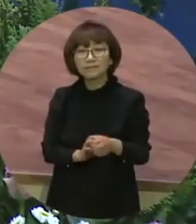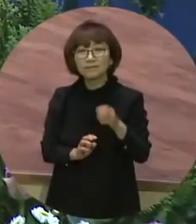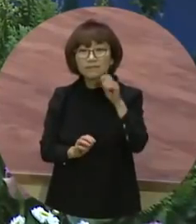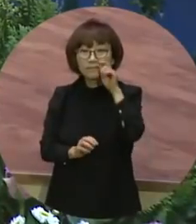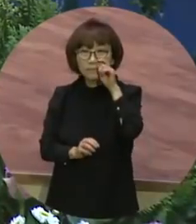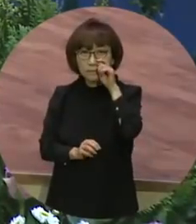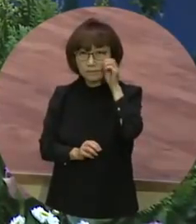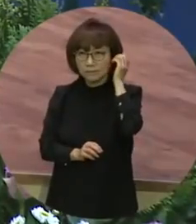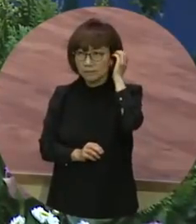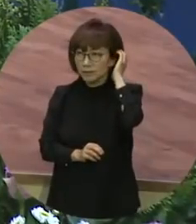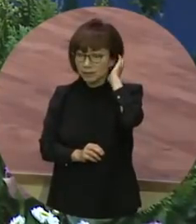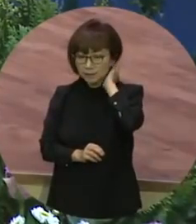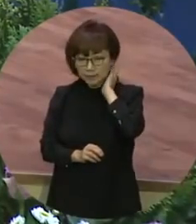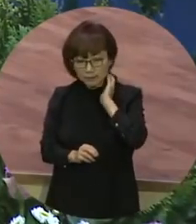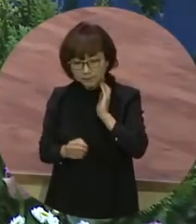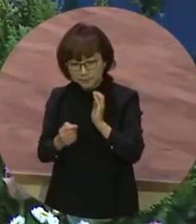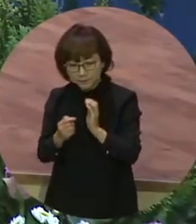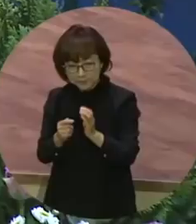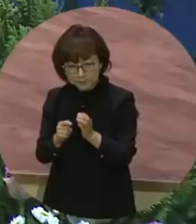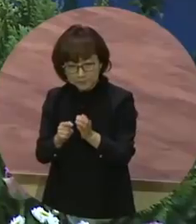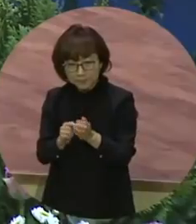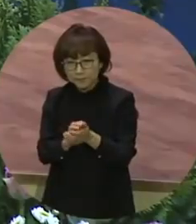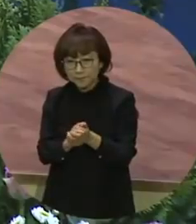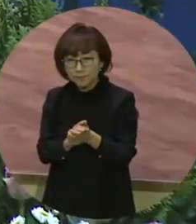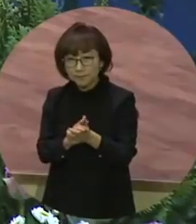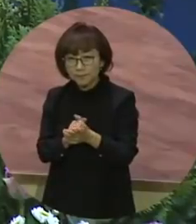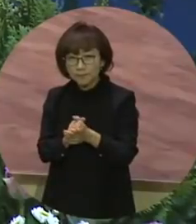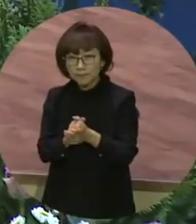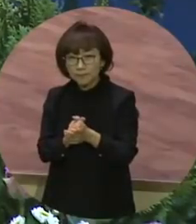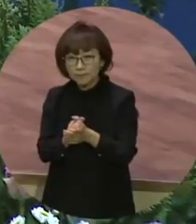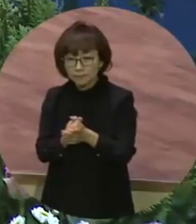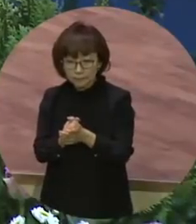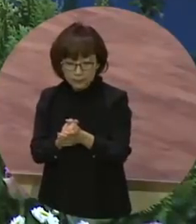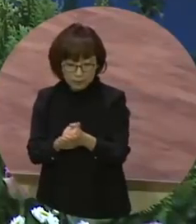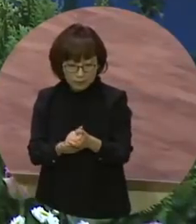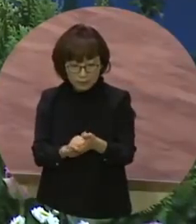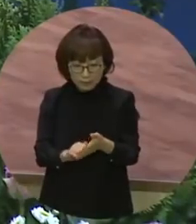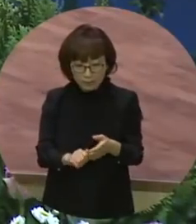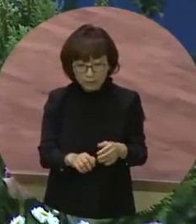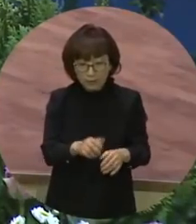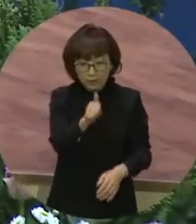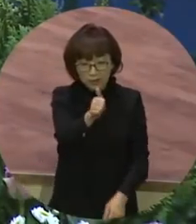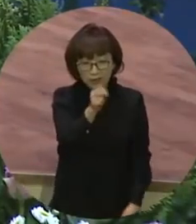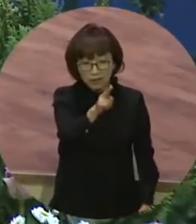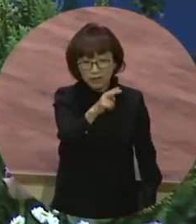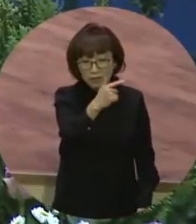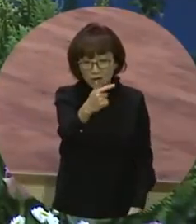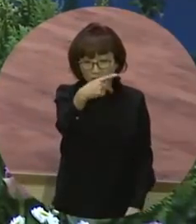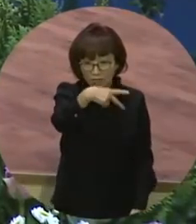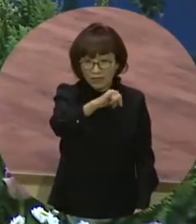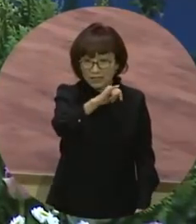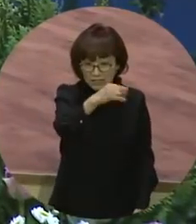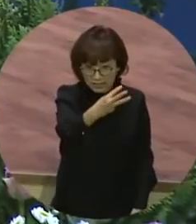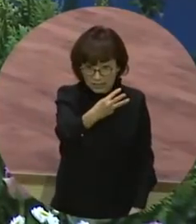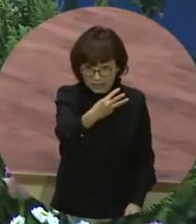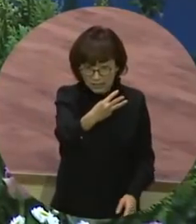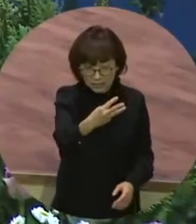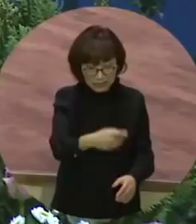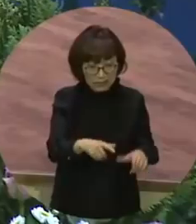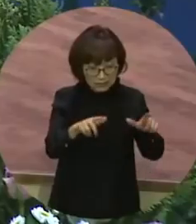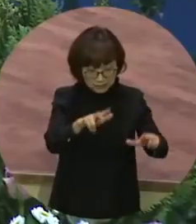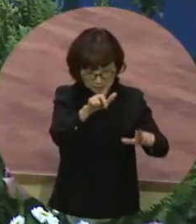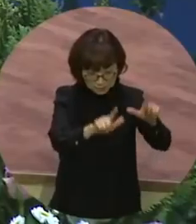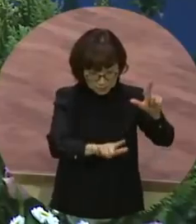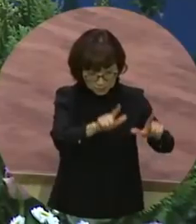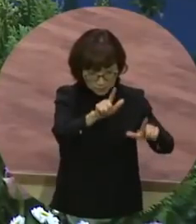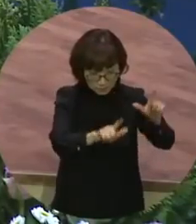언약과 현실 사이를 이어가는 거예요. 이어야 돼요. 언약 하나님 말씀과